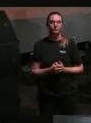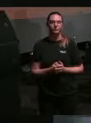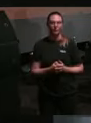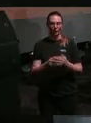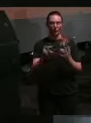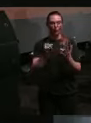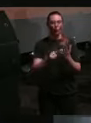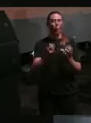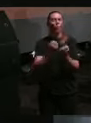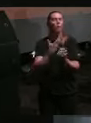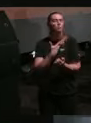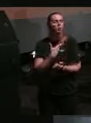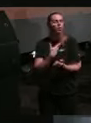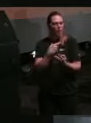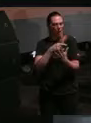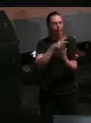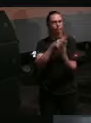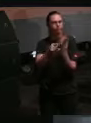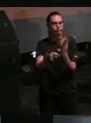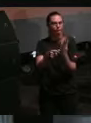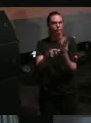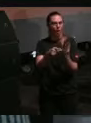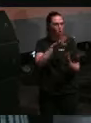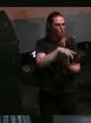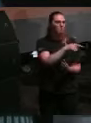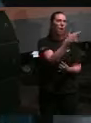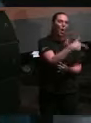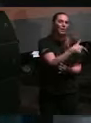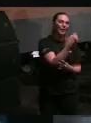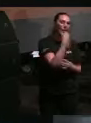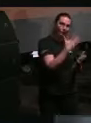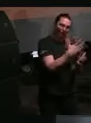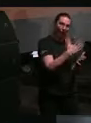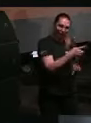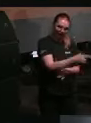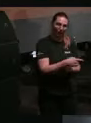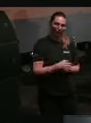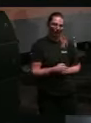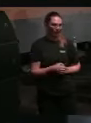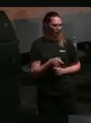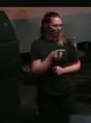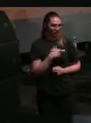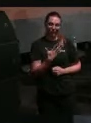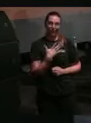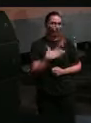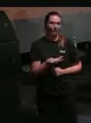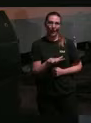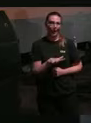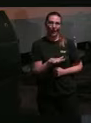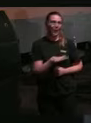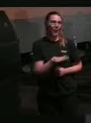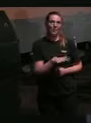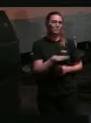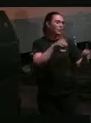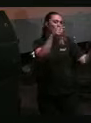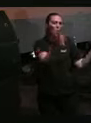Og veldig, veldig mye av dette finnes jo I oljenæringen. Vi vil jo ikke bygge ned hele landet